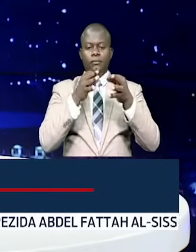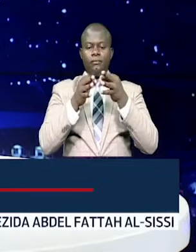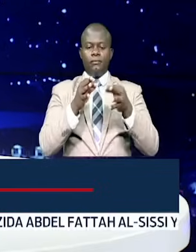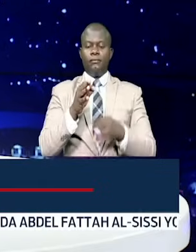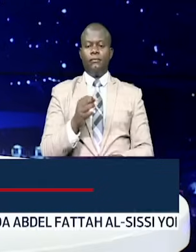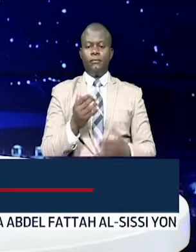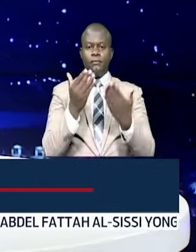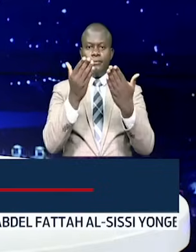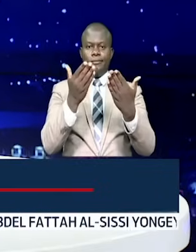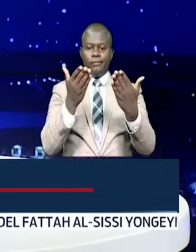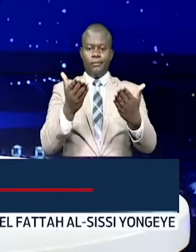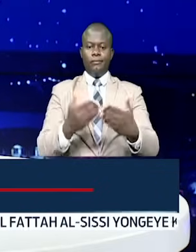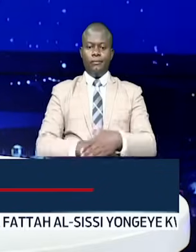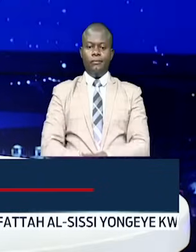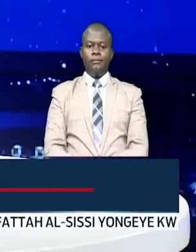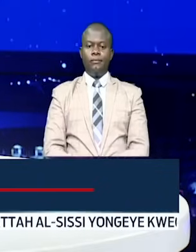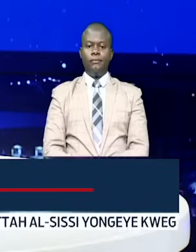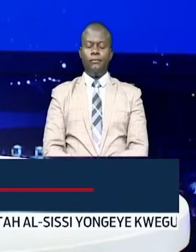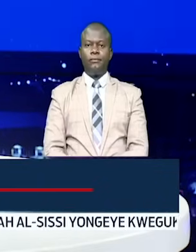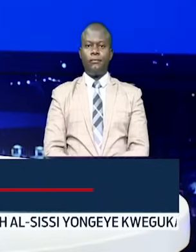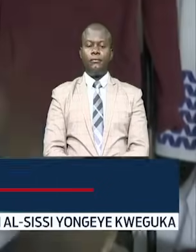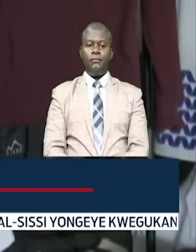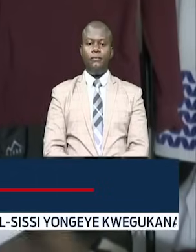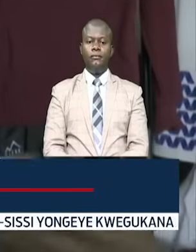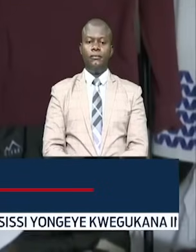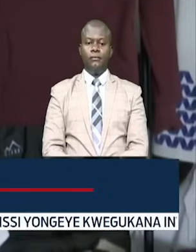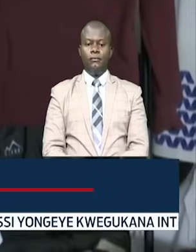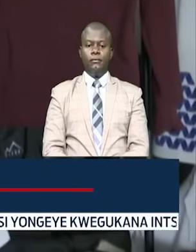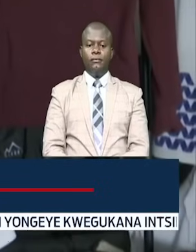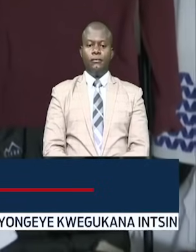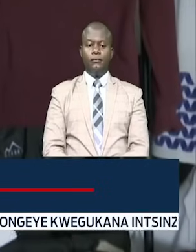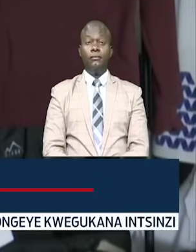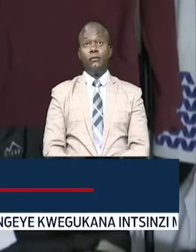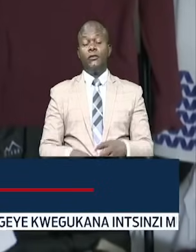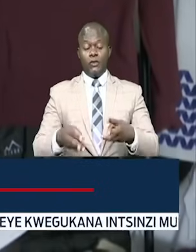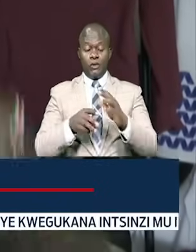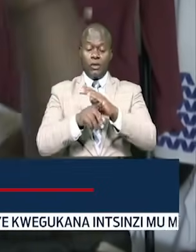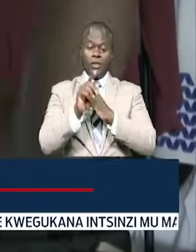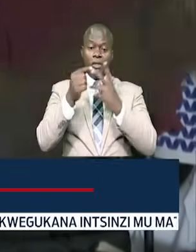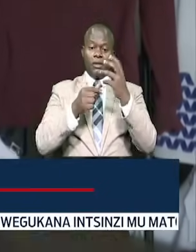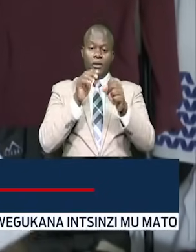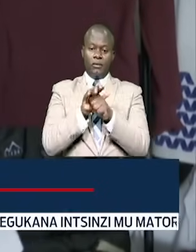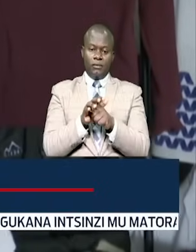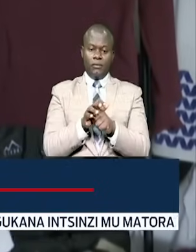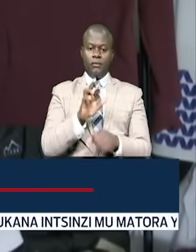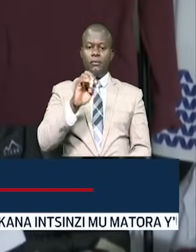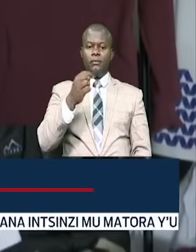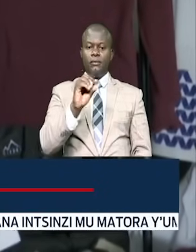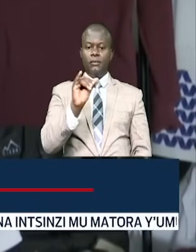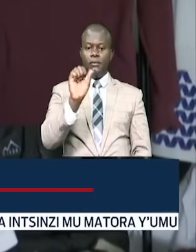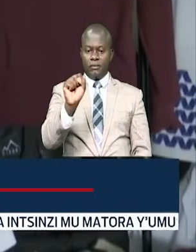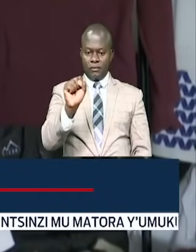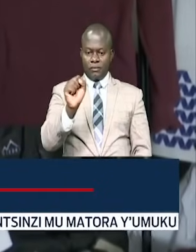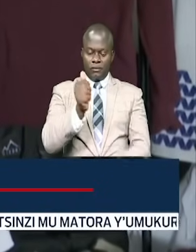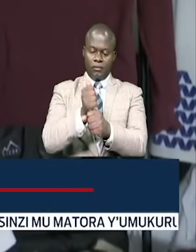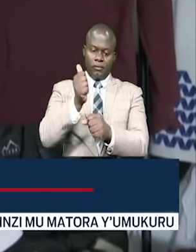Gatraya Pierre Celeste baratubwira ibindi. Uko twinjiza byinshi kurusha ibyo dusohora no wangu tuba tudi. Hajitsi dushimi imana ni